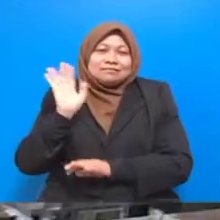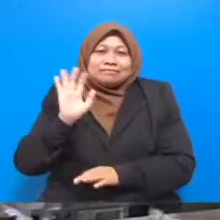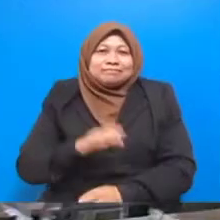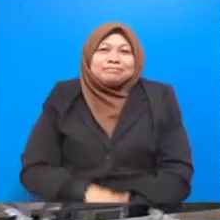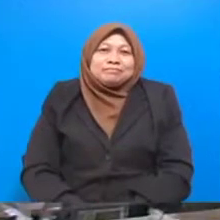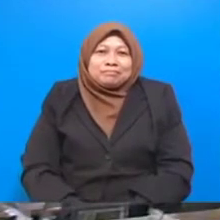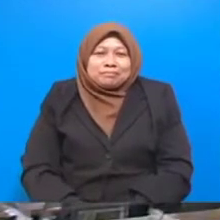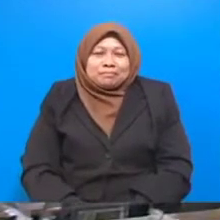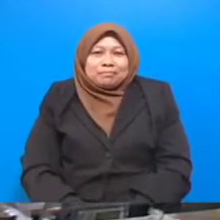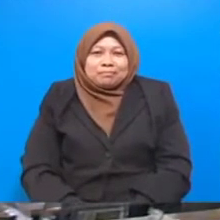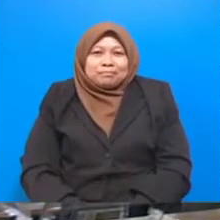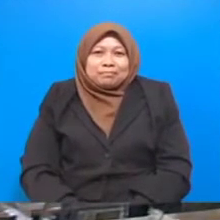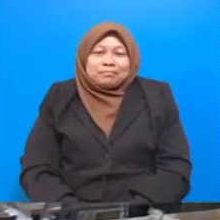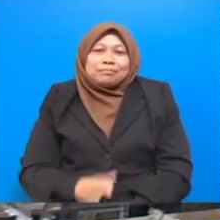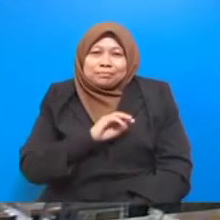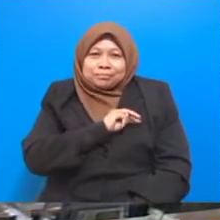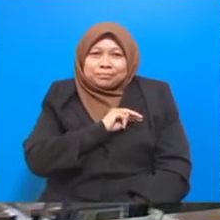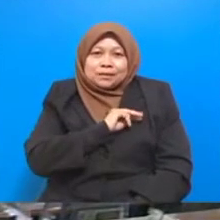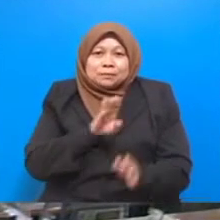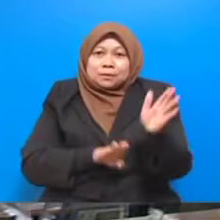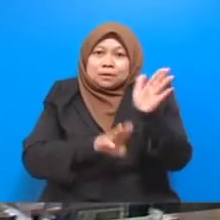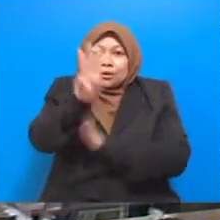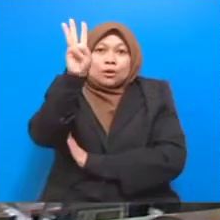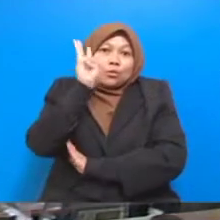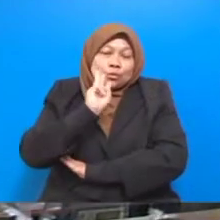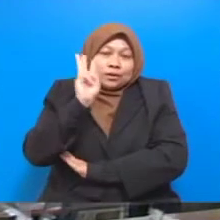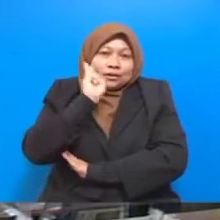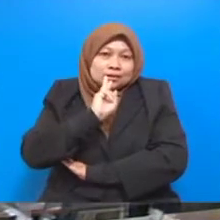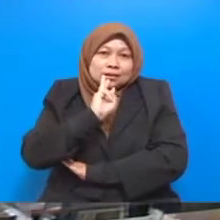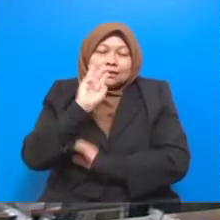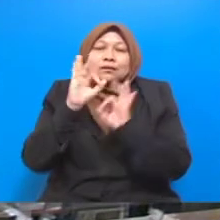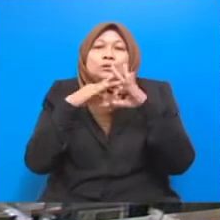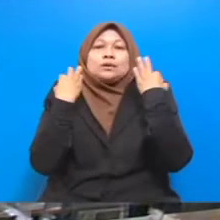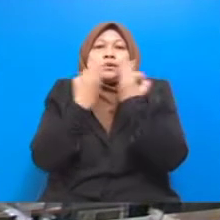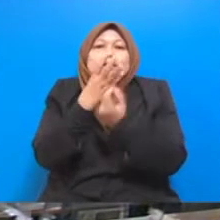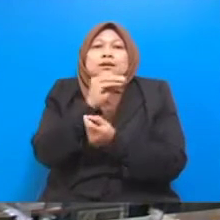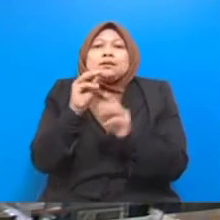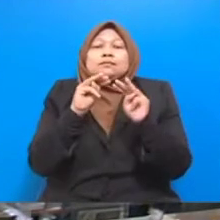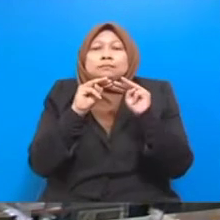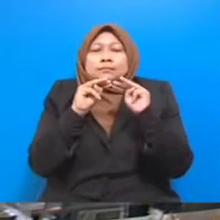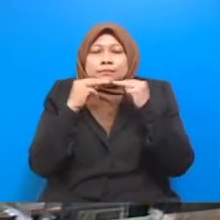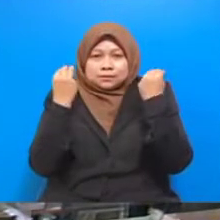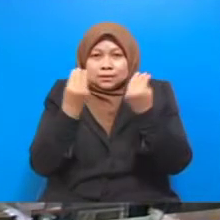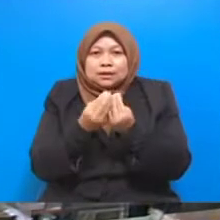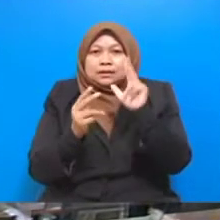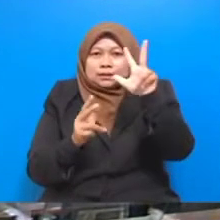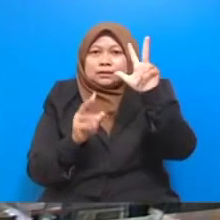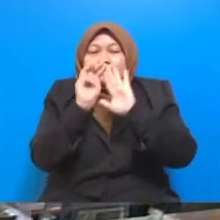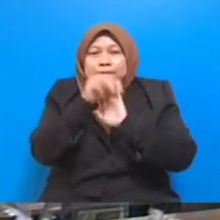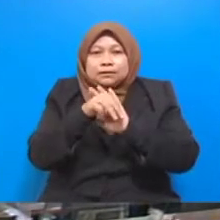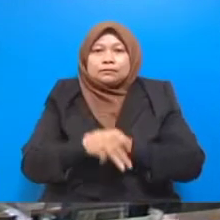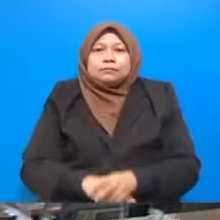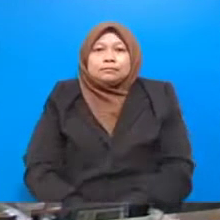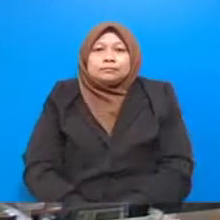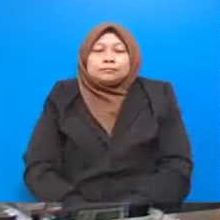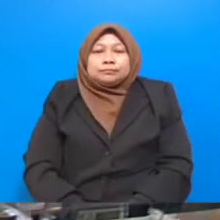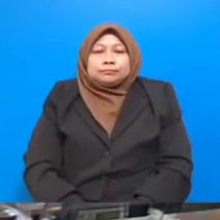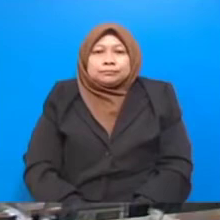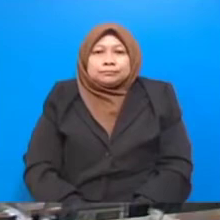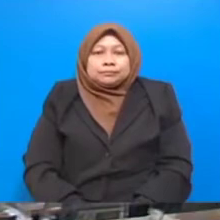jelek yang bromat menteri pembangunan wanita keluarga dan masyarakat yap tiga menit